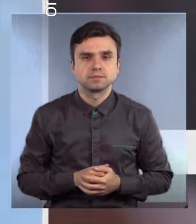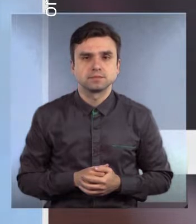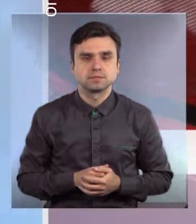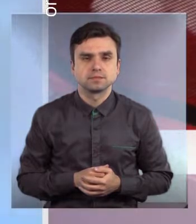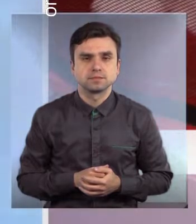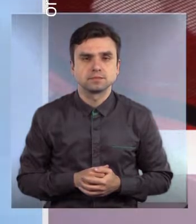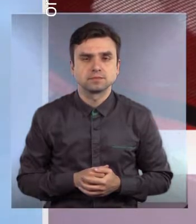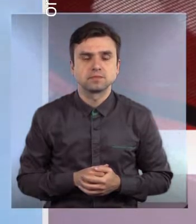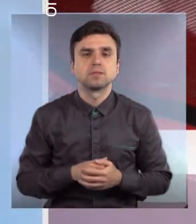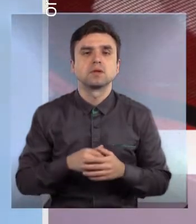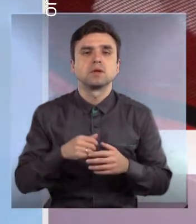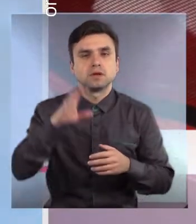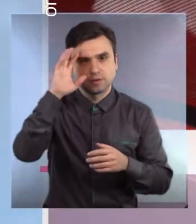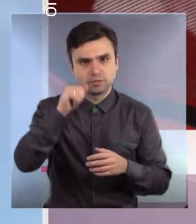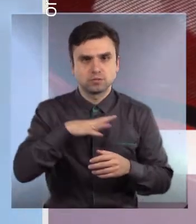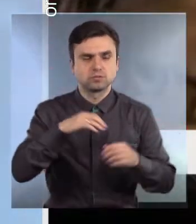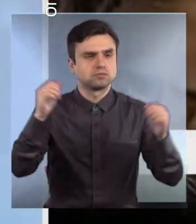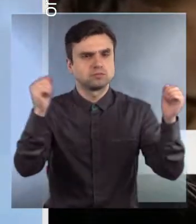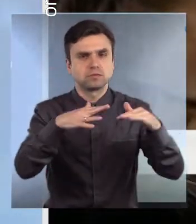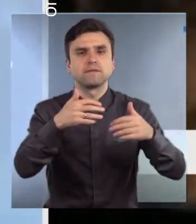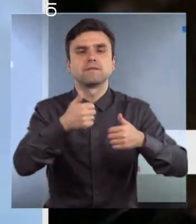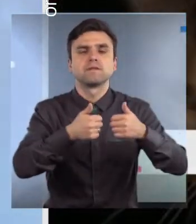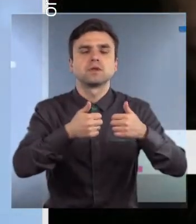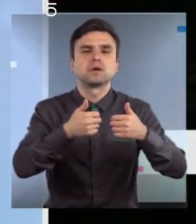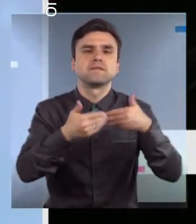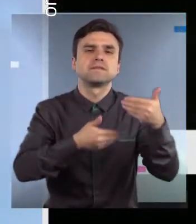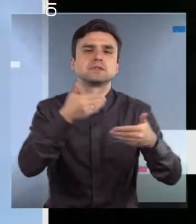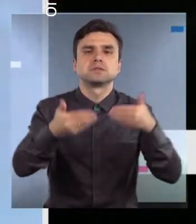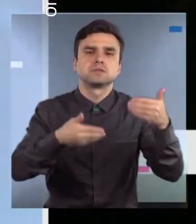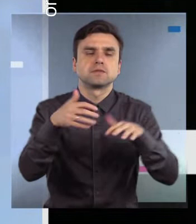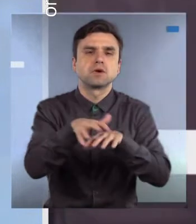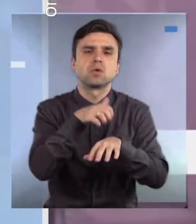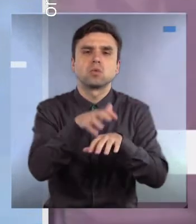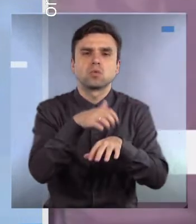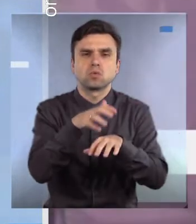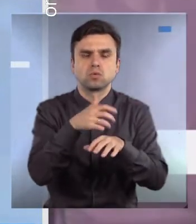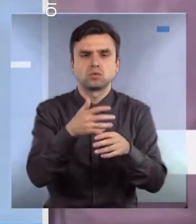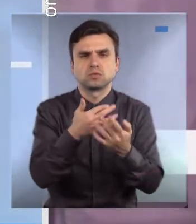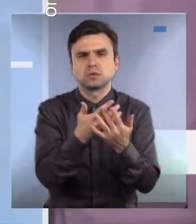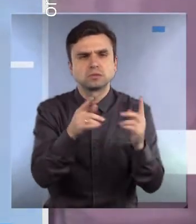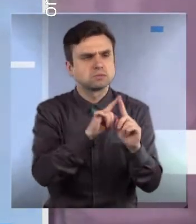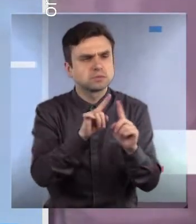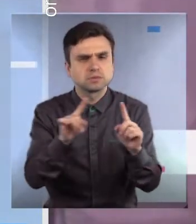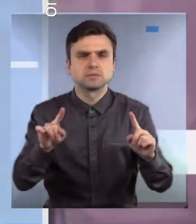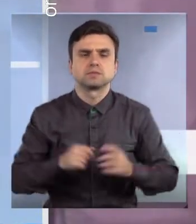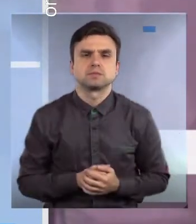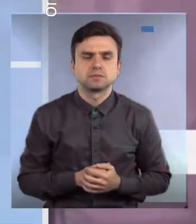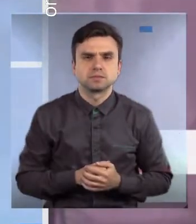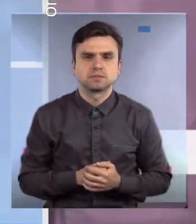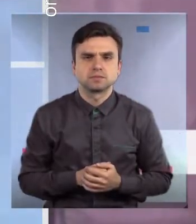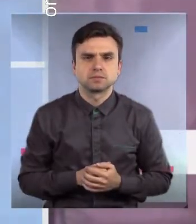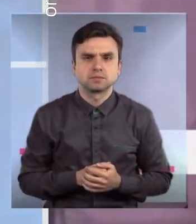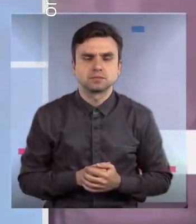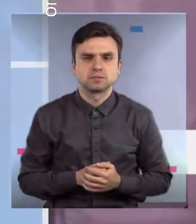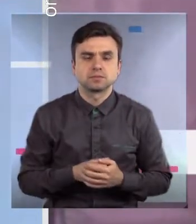Кращий хвостатий. У Кривому Розі відбулася міжнародна виставка екзотичних порід котів. Жінка з сином любить котят, і це привівся з його